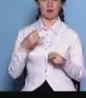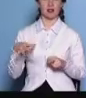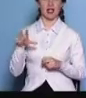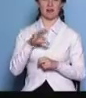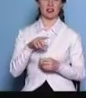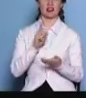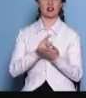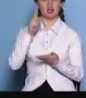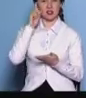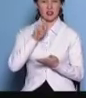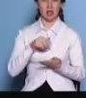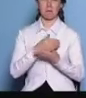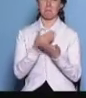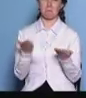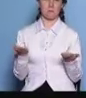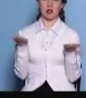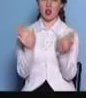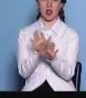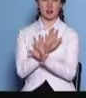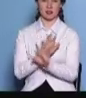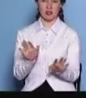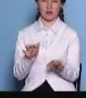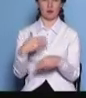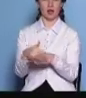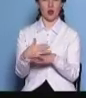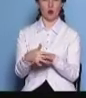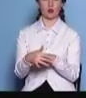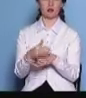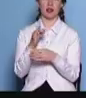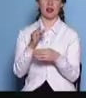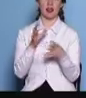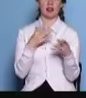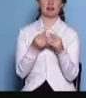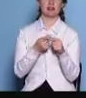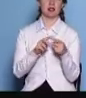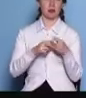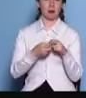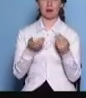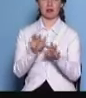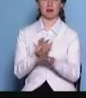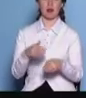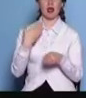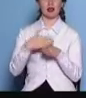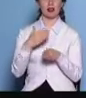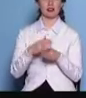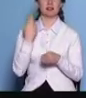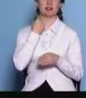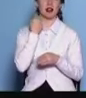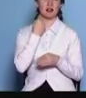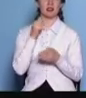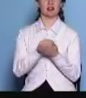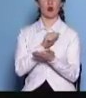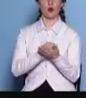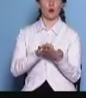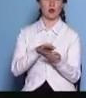знать, мы их не оставим на улице и наедине с этой проблемой. Ипотека, кредиты, долги, кипы документов,